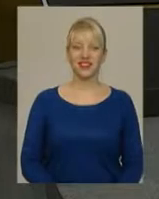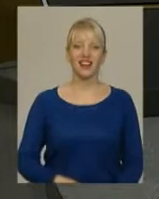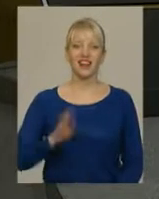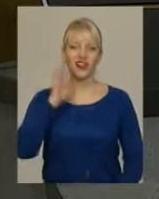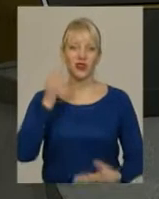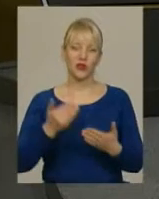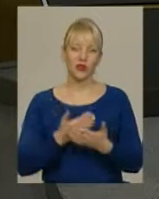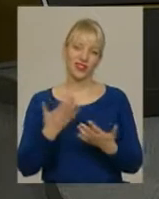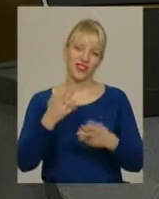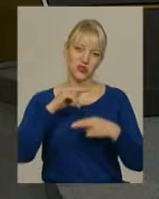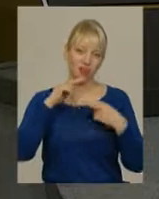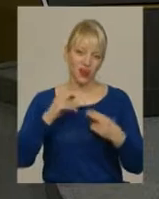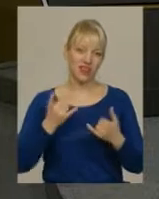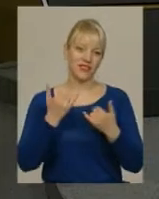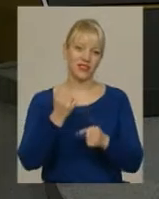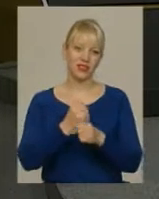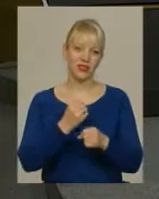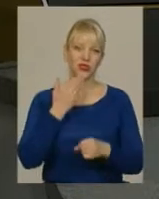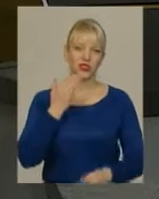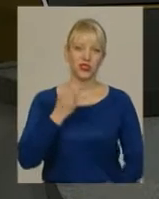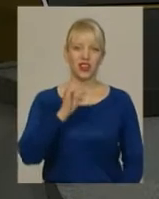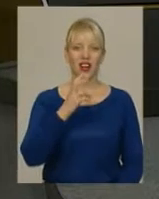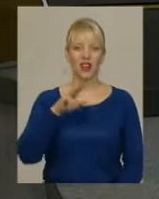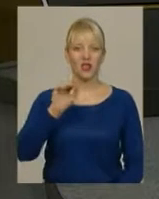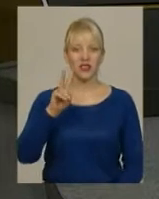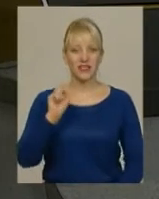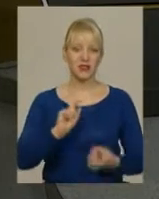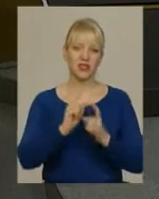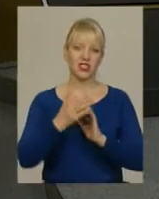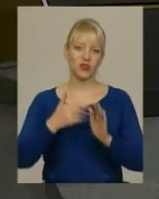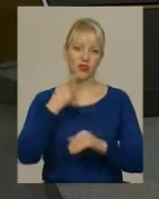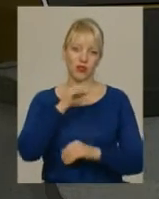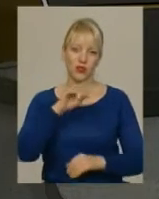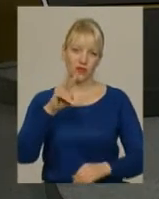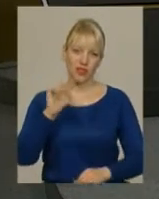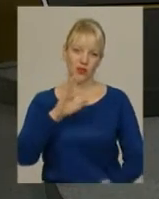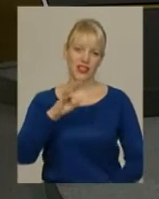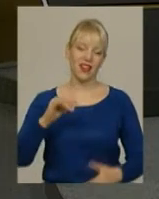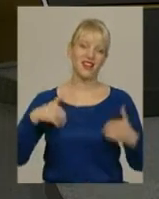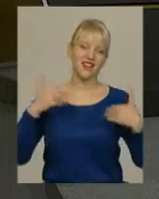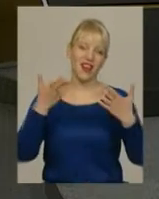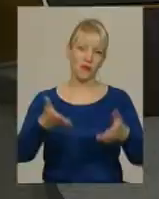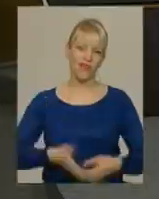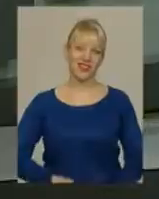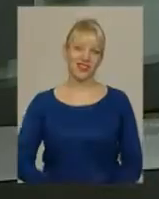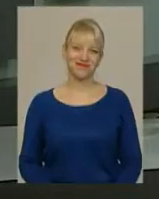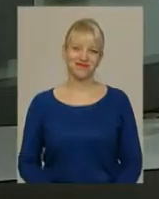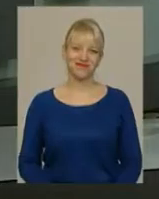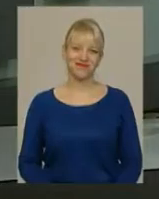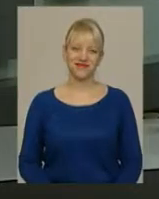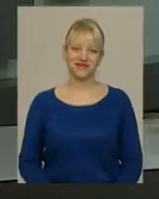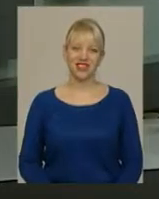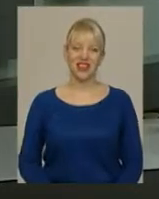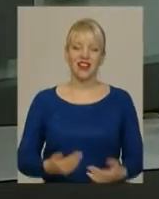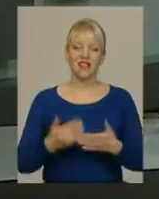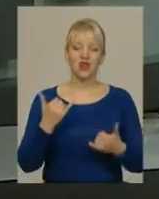Ранковий випуск новин до вашої уваги. В студії працюють ведуча Ярослава Антошевська, перекладач на жестову мову Оксана Фіновська. Ми вітаємо вас.